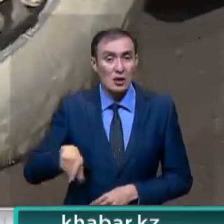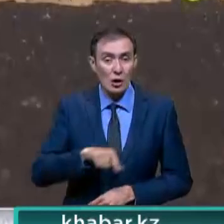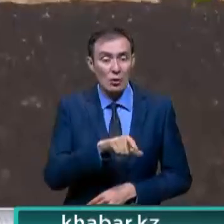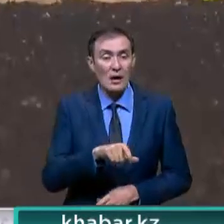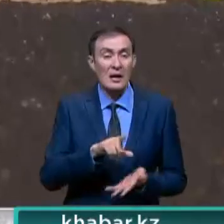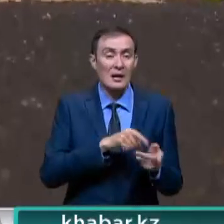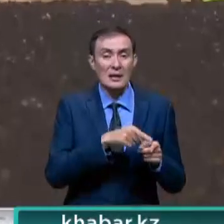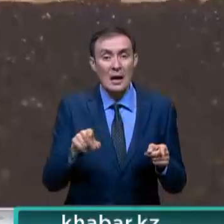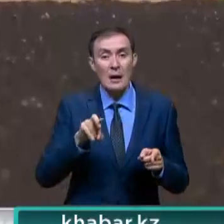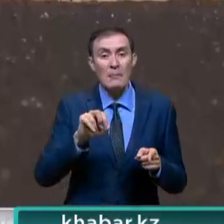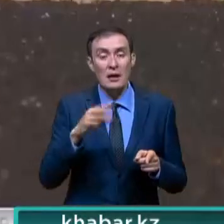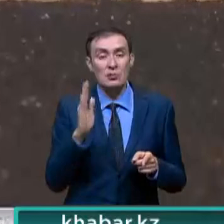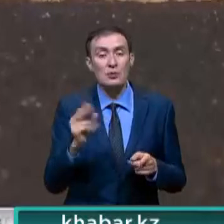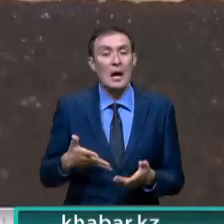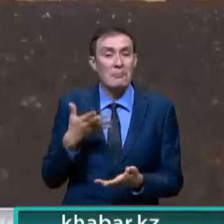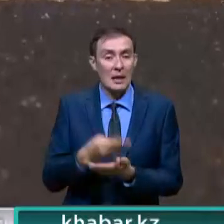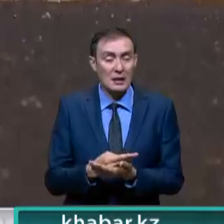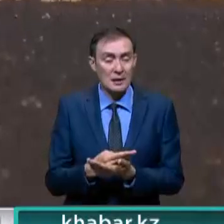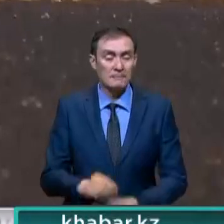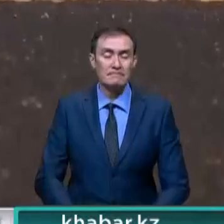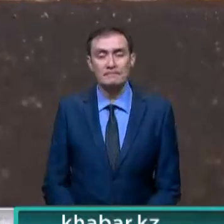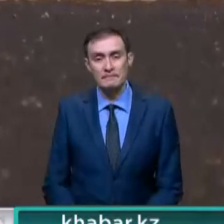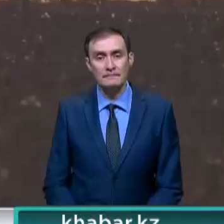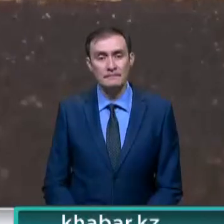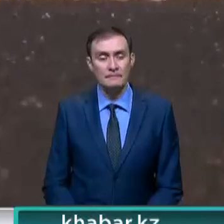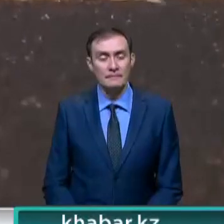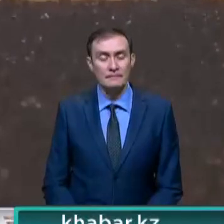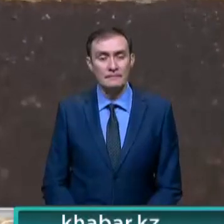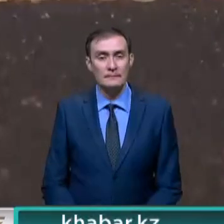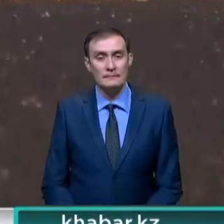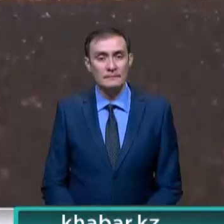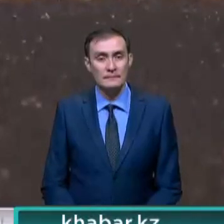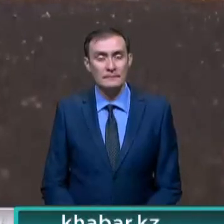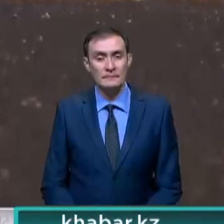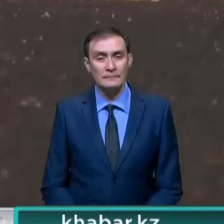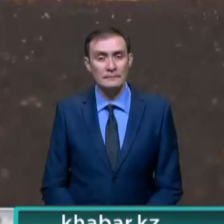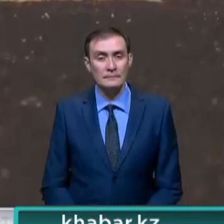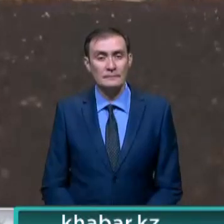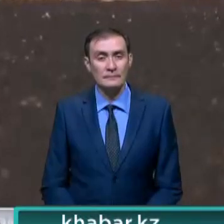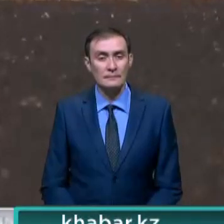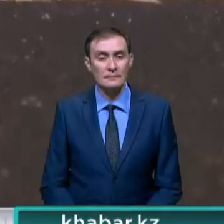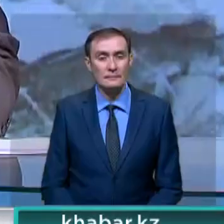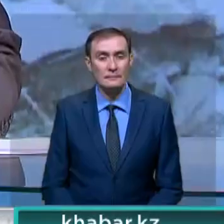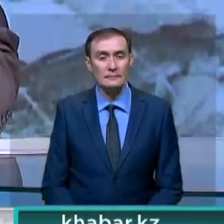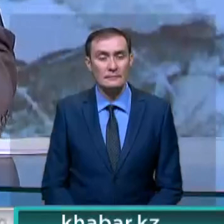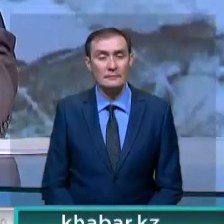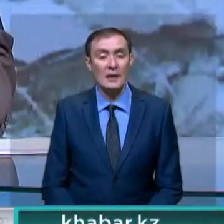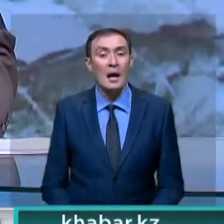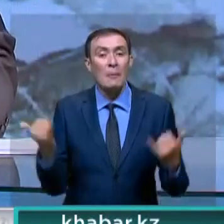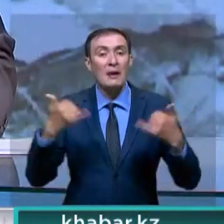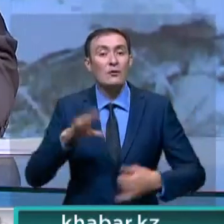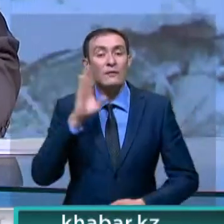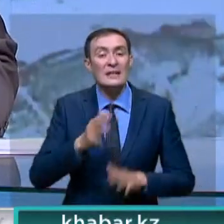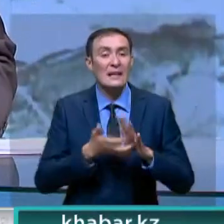от Карганды до Балхаша станет платным. Юлана Чаус, Айран Камбаев, Аслан Демизбаев. Итоги дня. Карагандинская область. Поливной воды